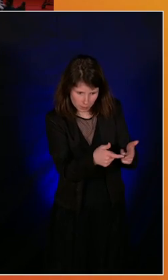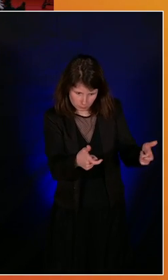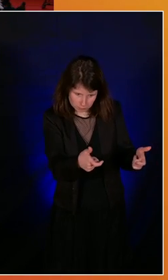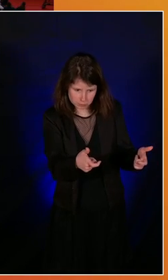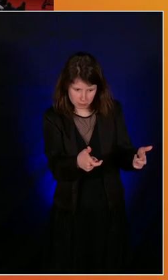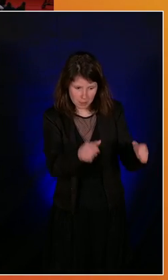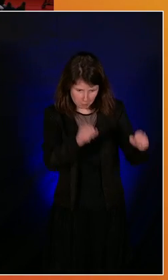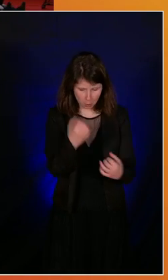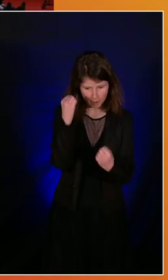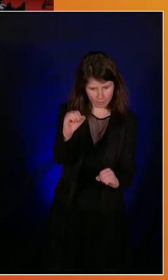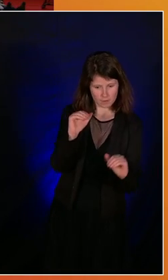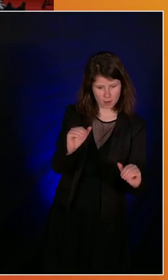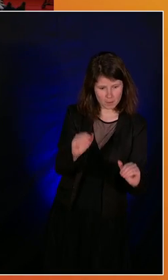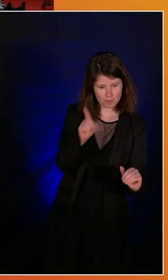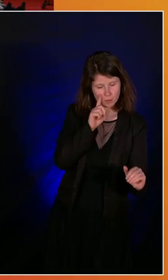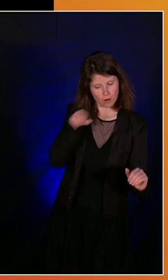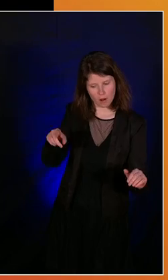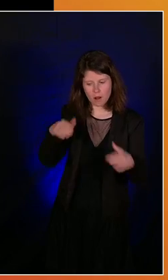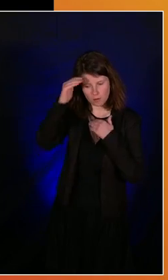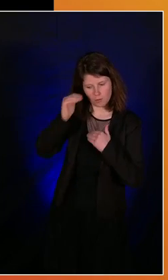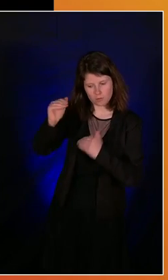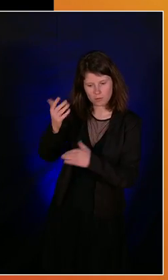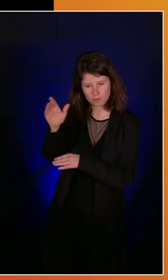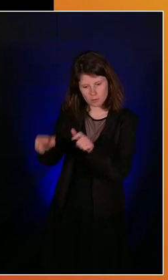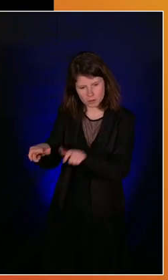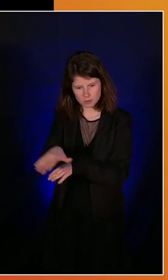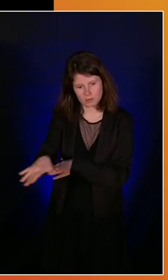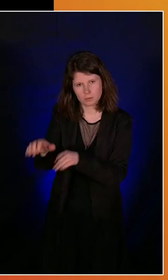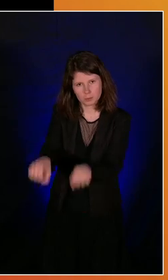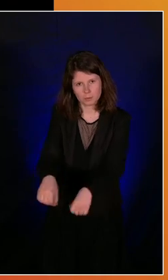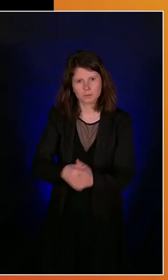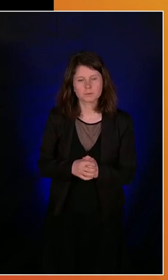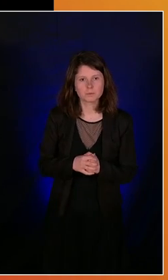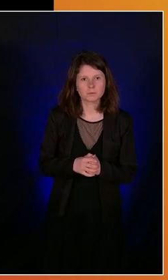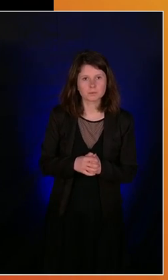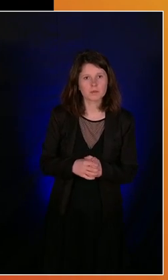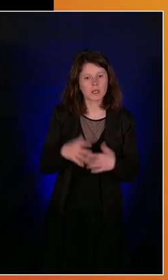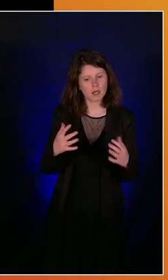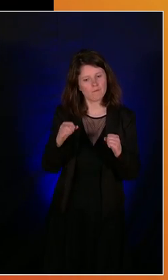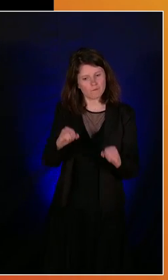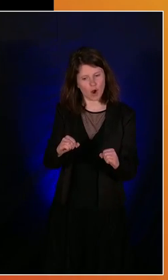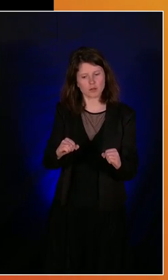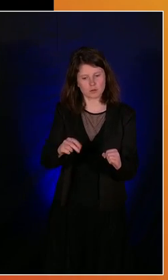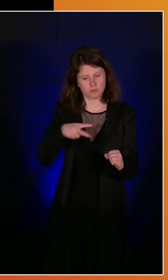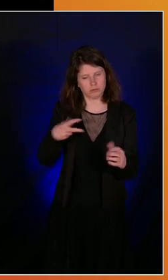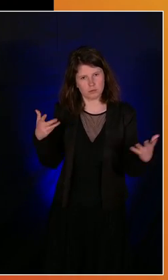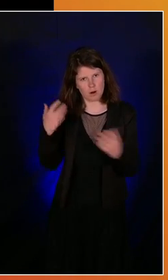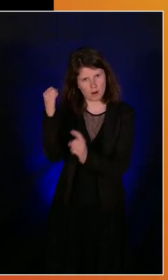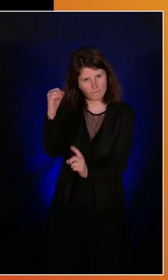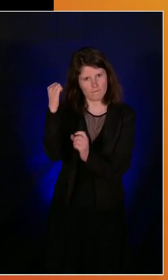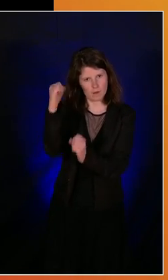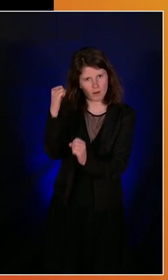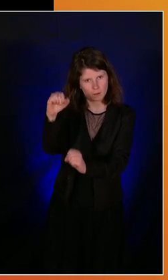collective la consci la confiance dans le fait que la force des travailleurs c'est la grève et c'est le rôle de notre organisation